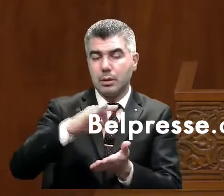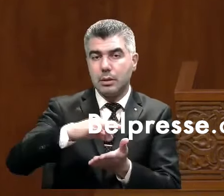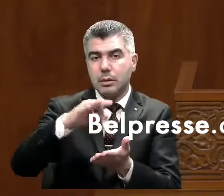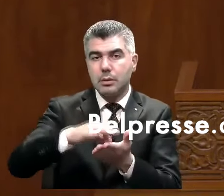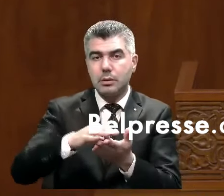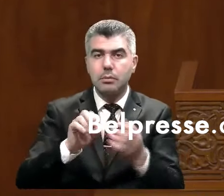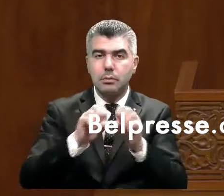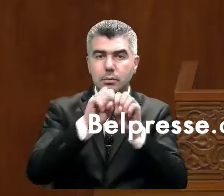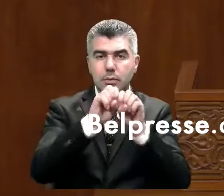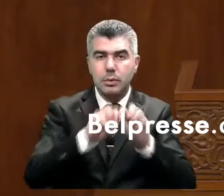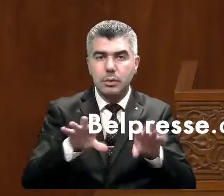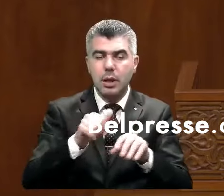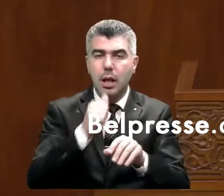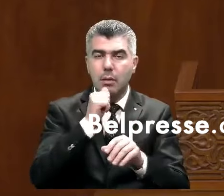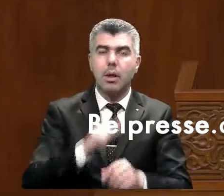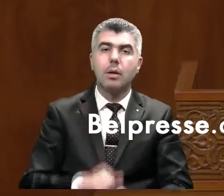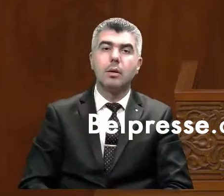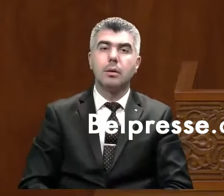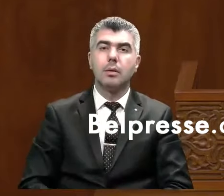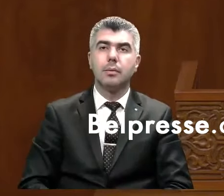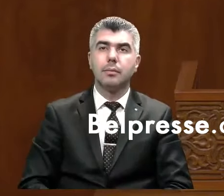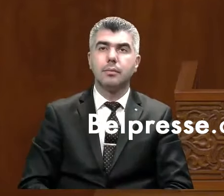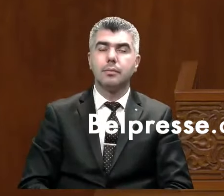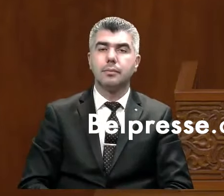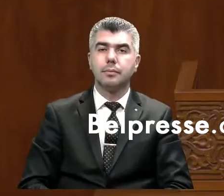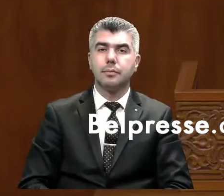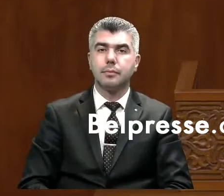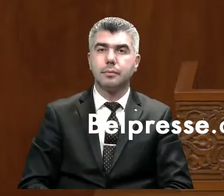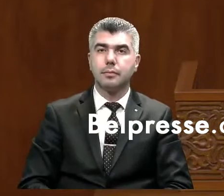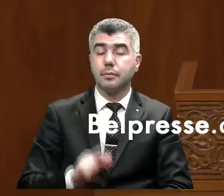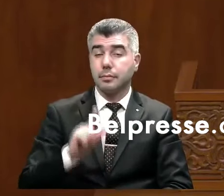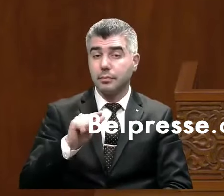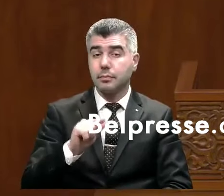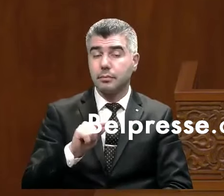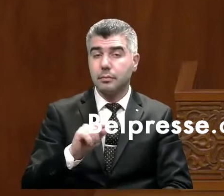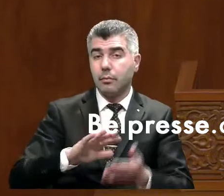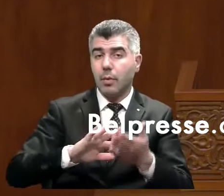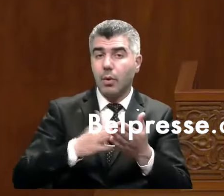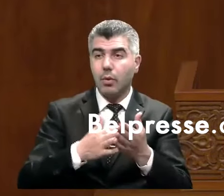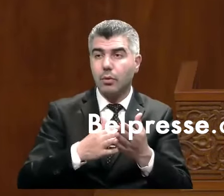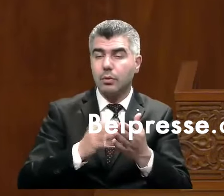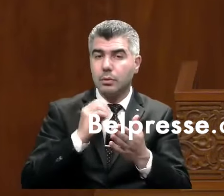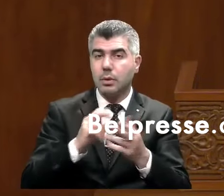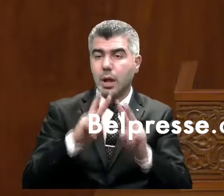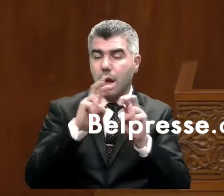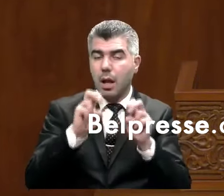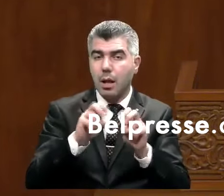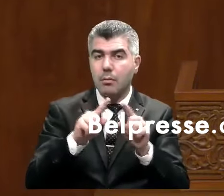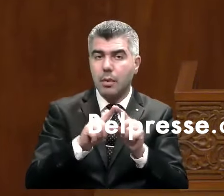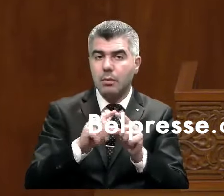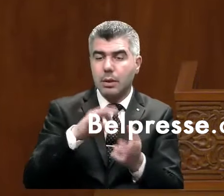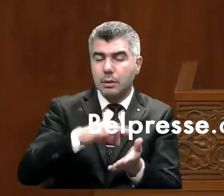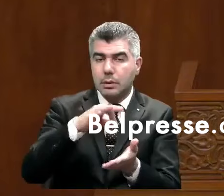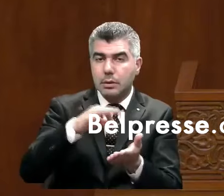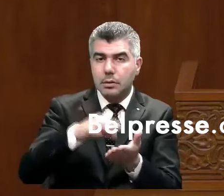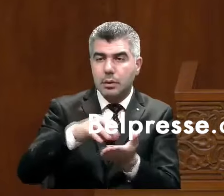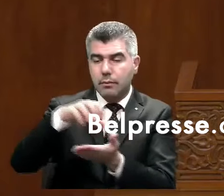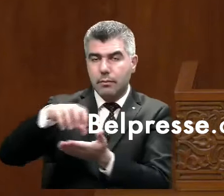التكميلي وذلك من خلال اجراء متابعه ميدانيه لحال المزروعات